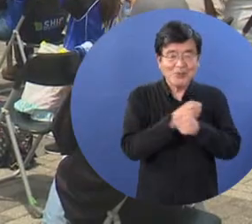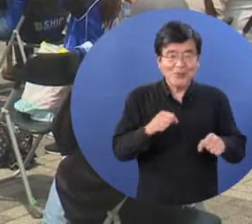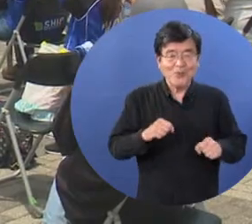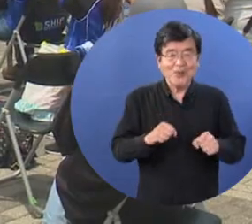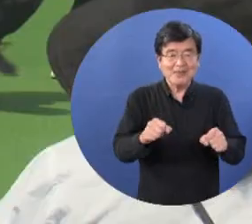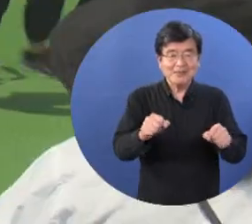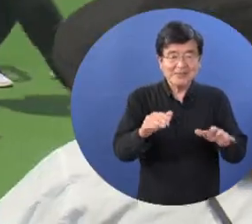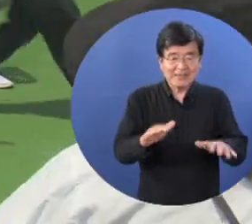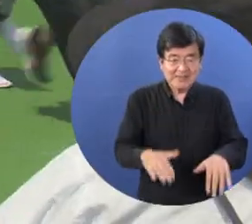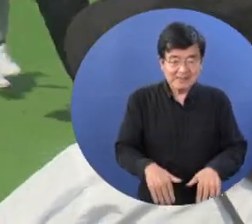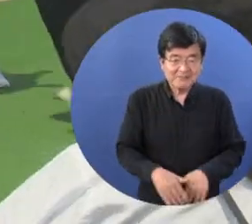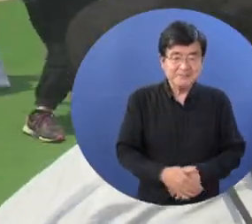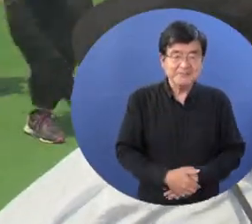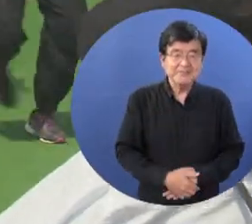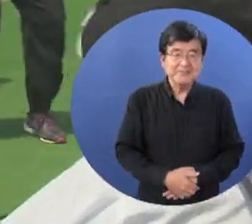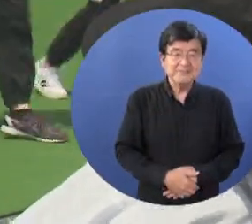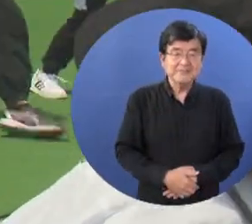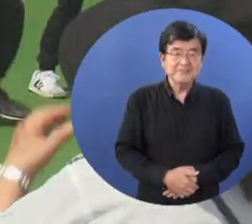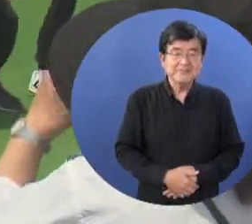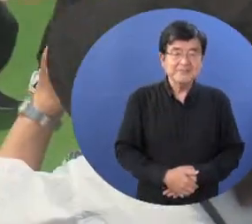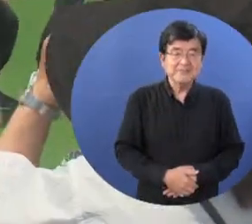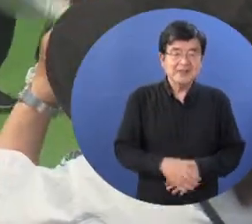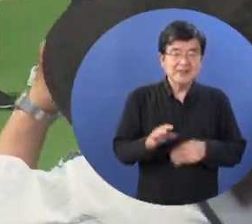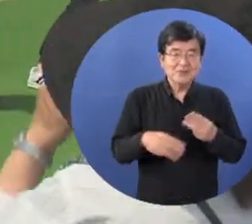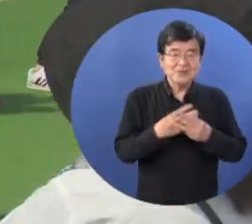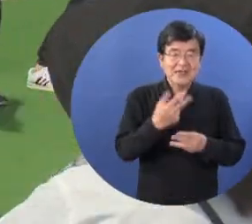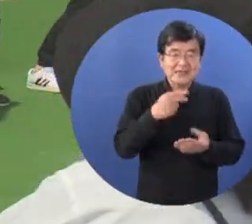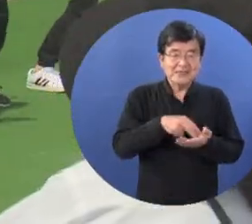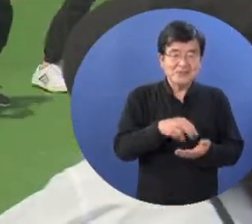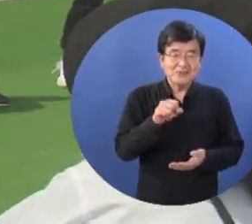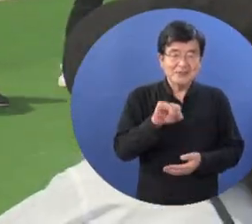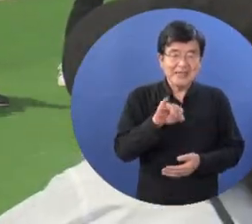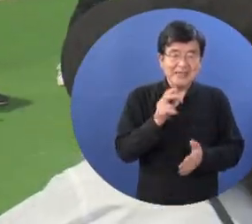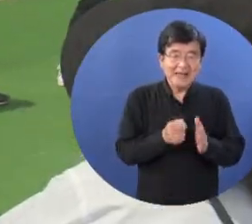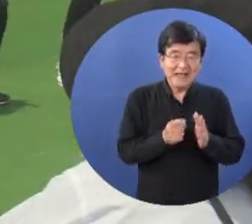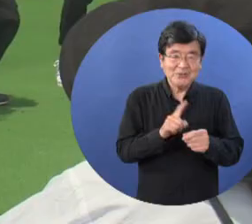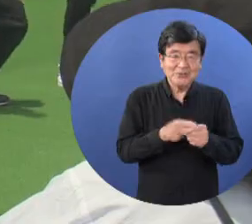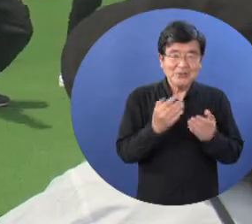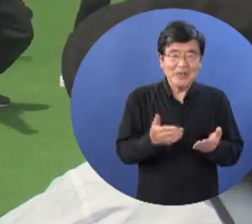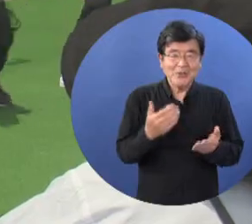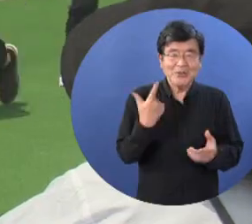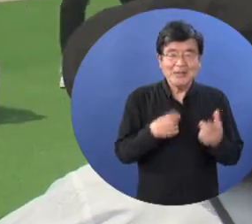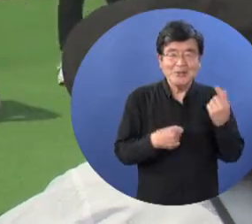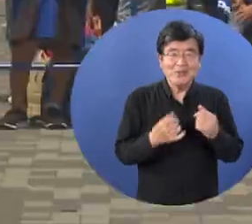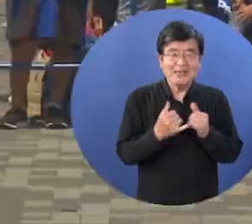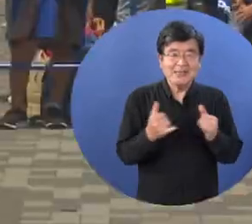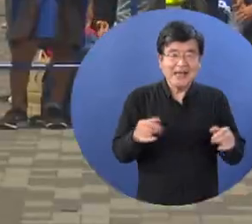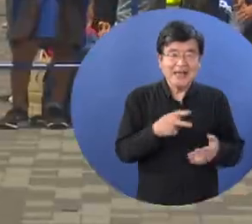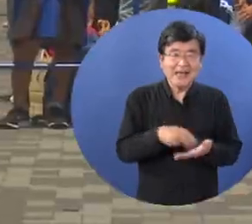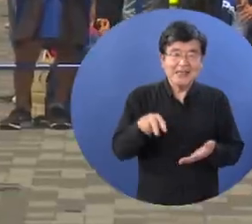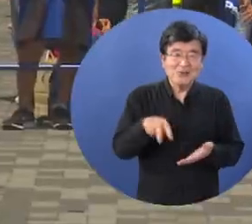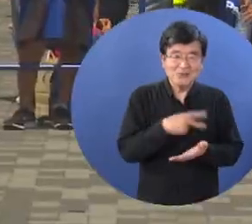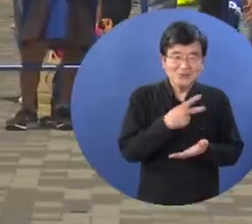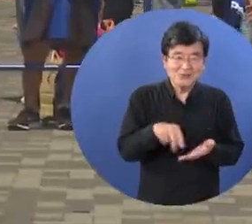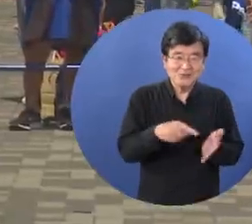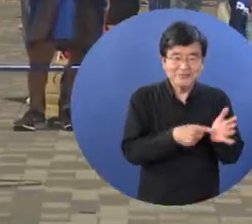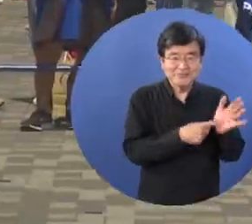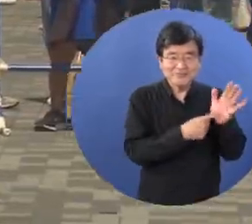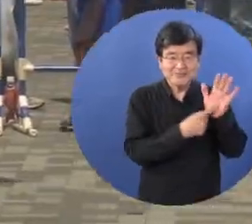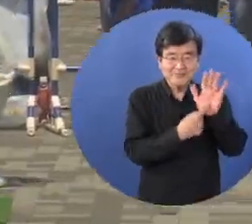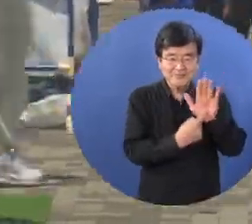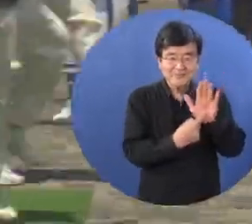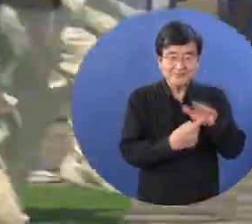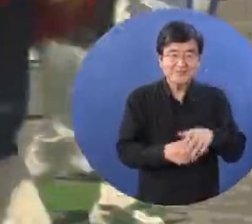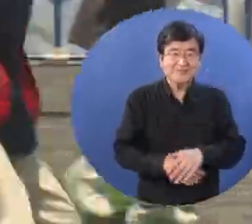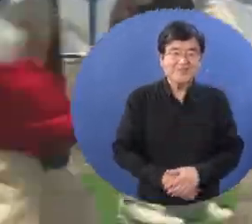ね。 そして吹田市立西寺中学校の生徒たちがダンスパフォーマンスを披露。